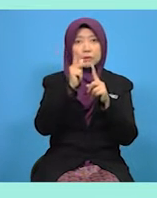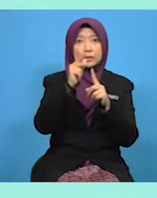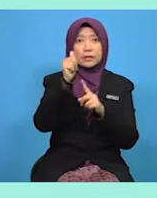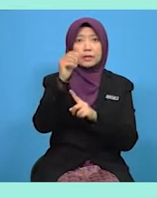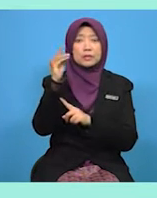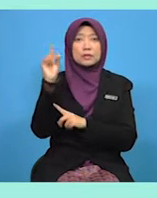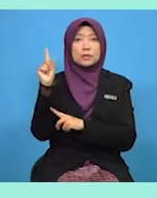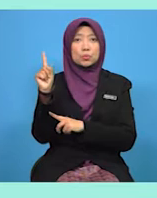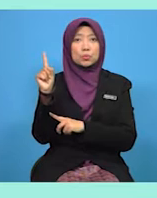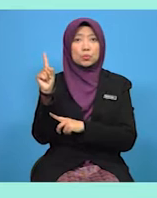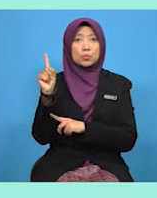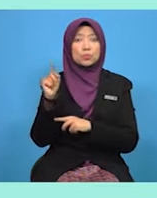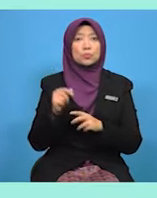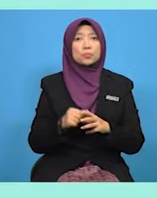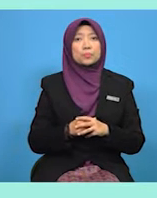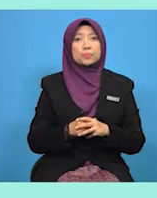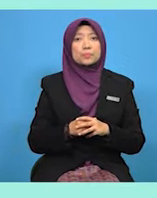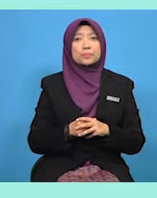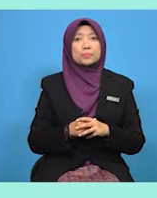AD 1.